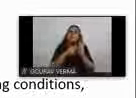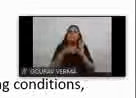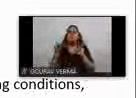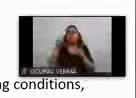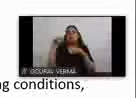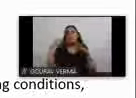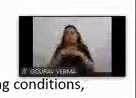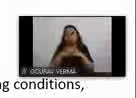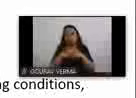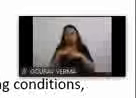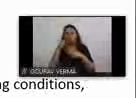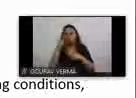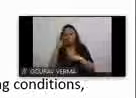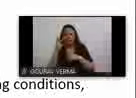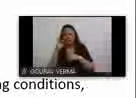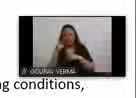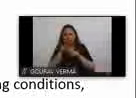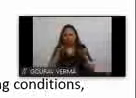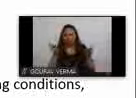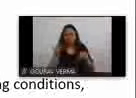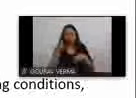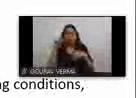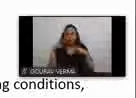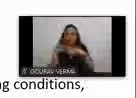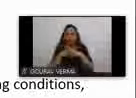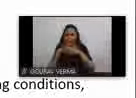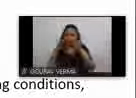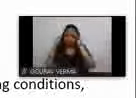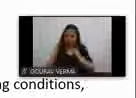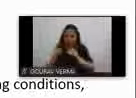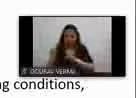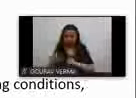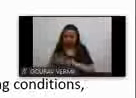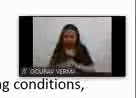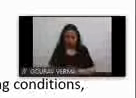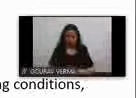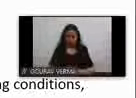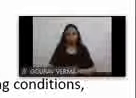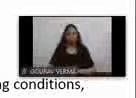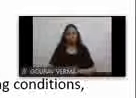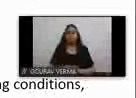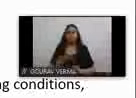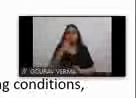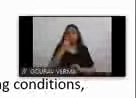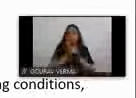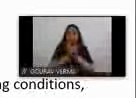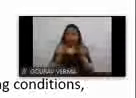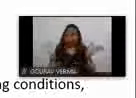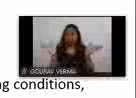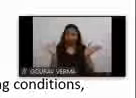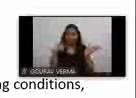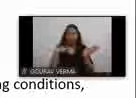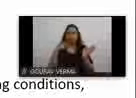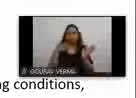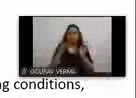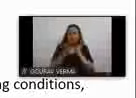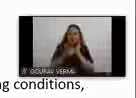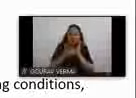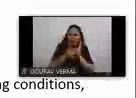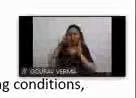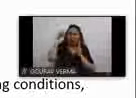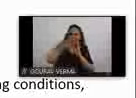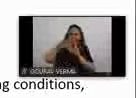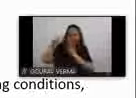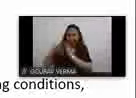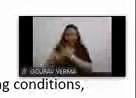10 डिग्री तक, इतना फील्ड ऑफ विजन इज रेस्ट्रिक्टेड. सो दीज आर द टू डेफिनेशन. मैं ज्यादा टेक्निकली नहीं जा रही